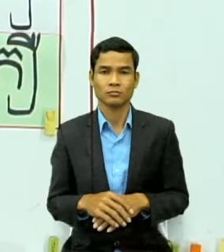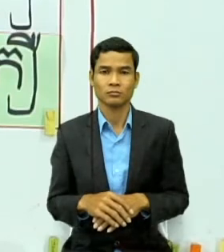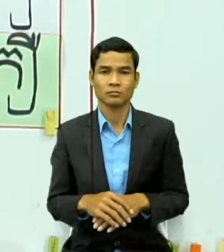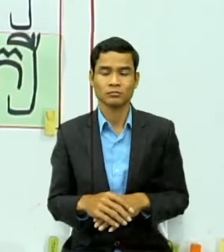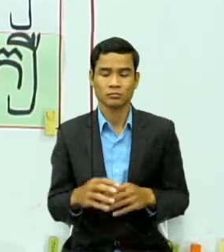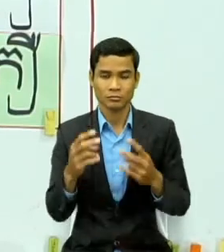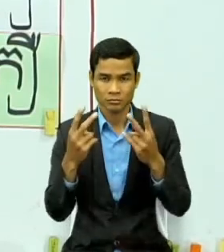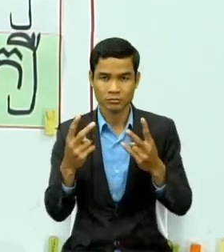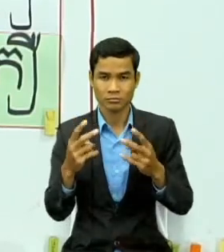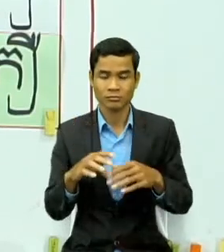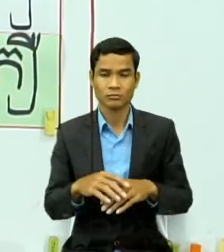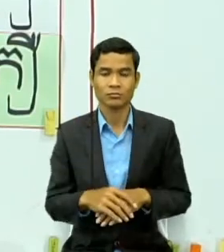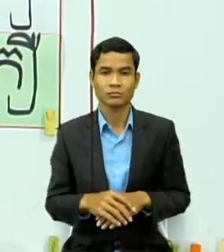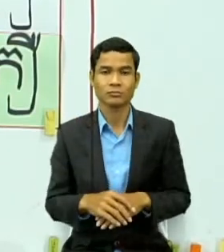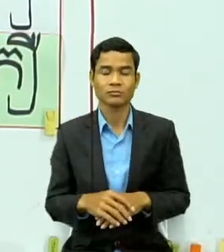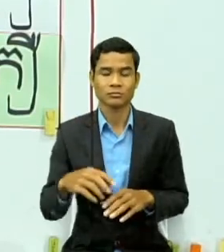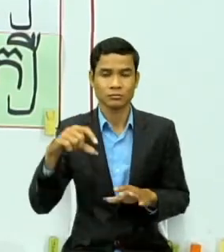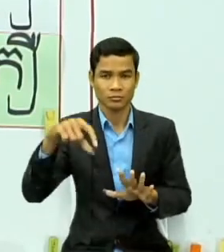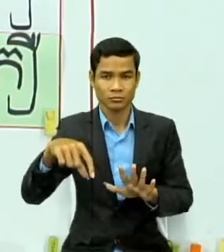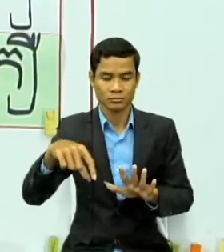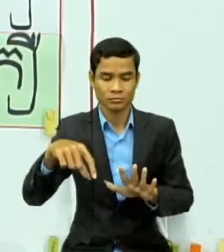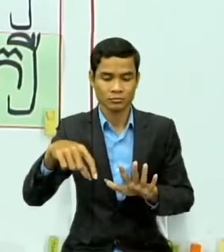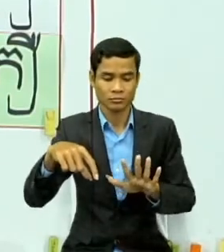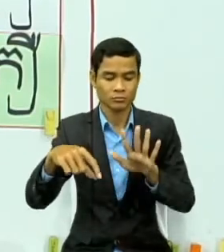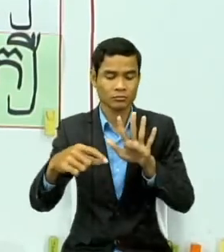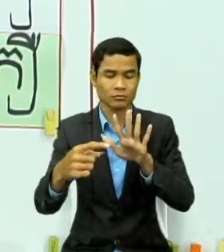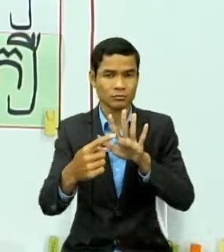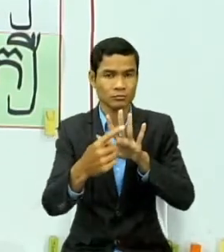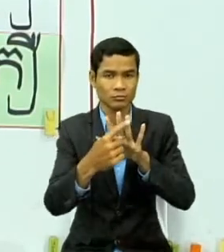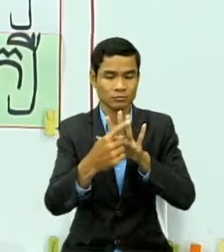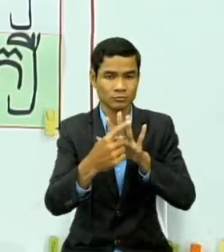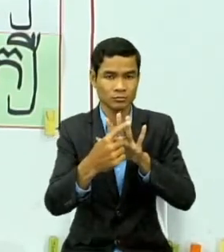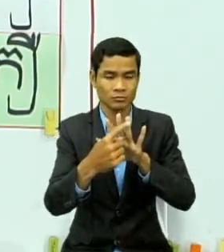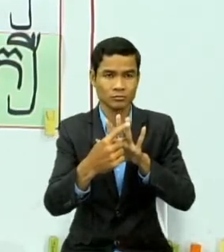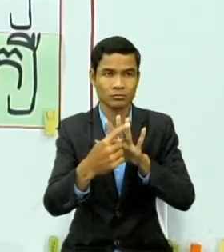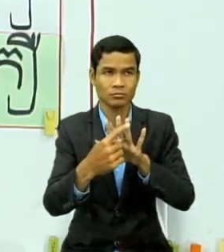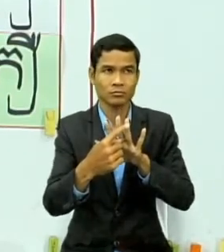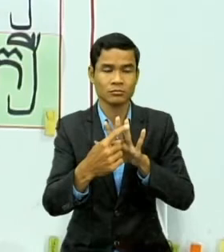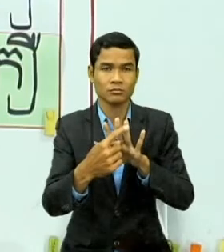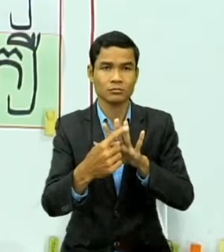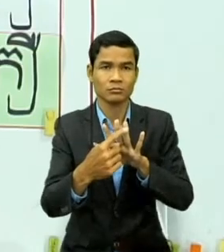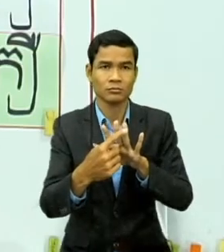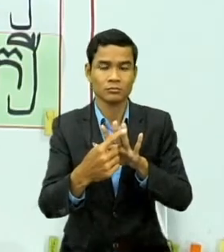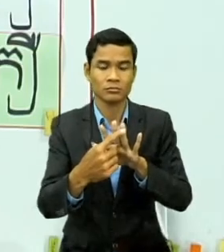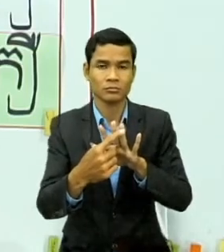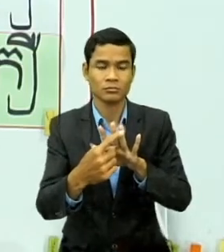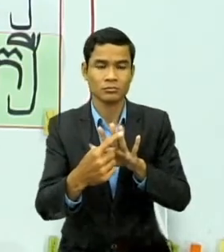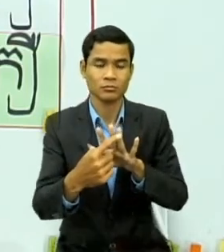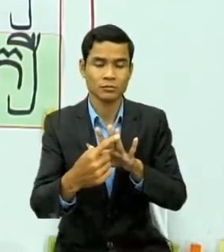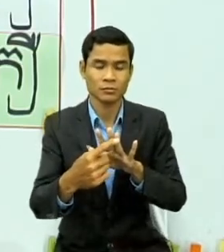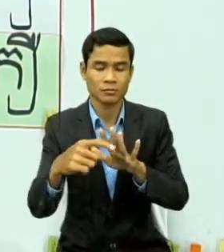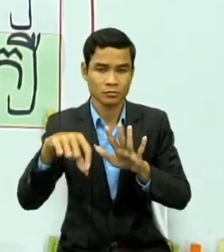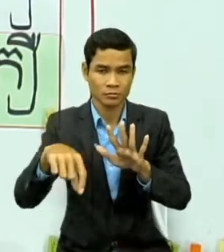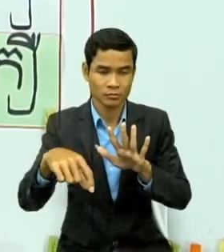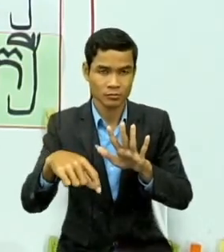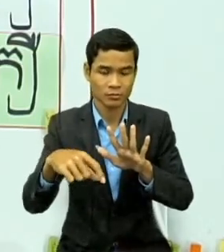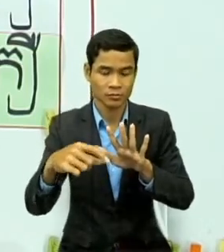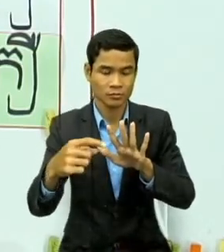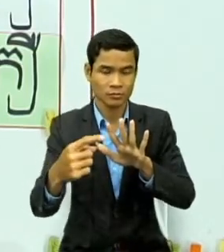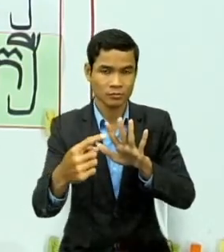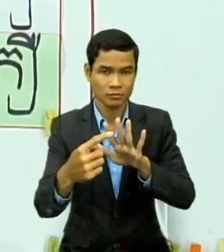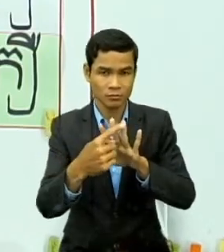ផ្ទៀងផ្ទាត់កអូកូចាក